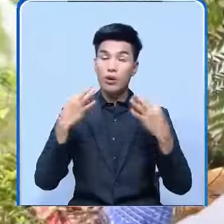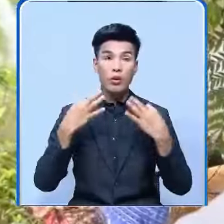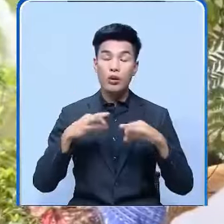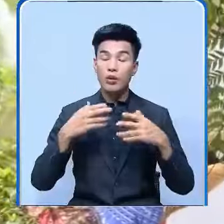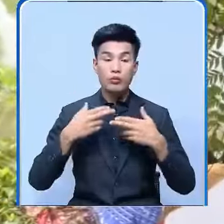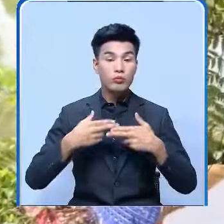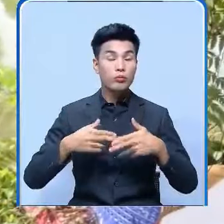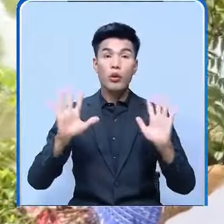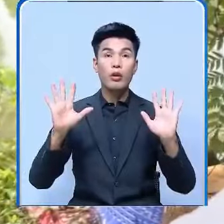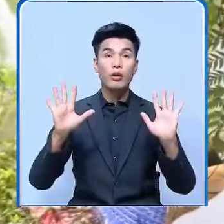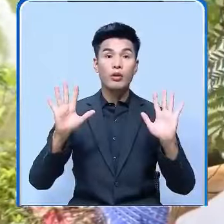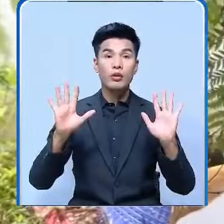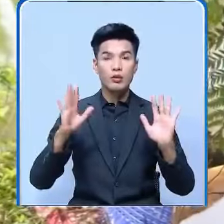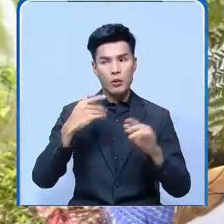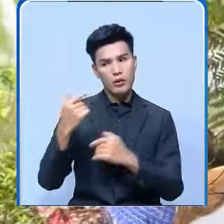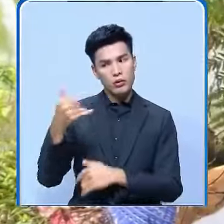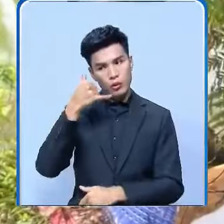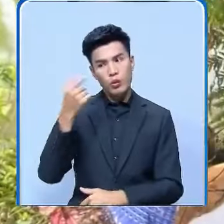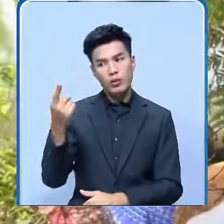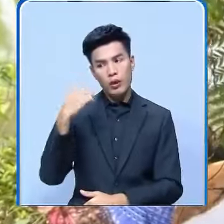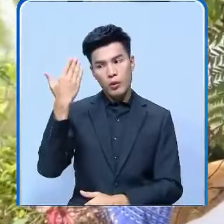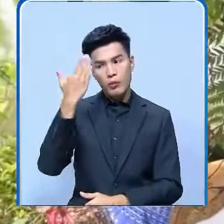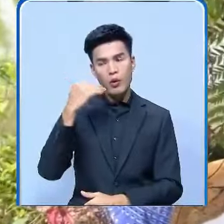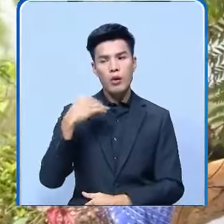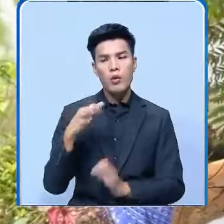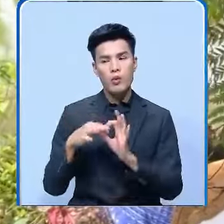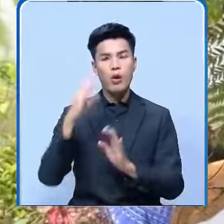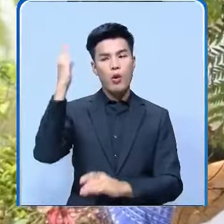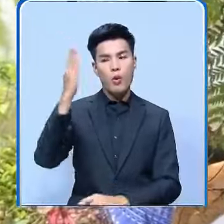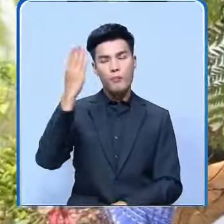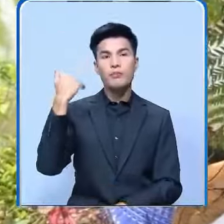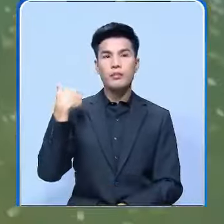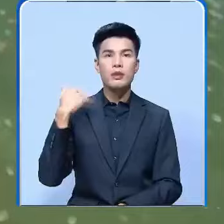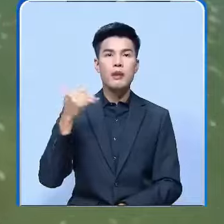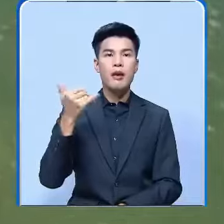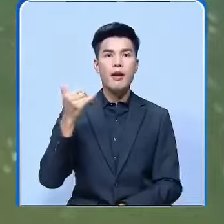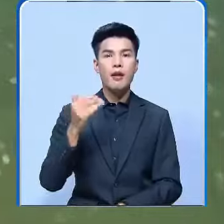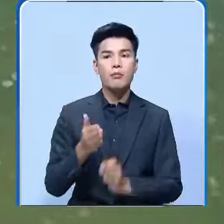นครับเผื่อขึ้นลมติดต่อมาก่อนเผื่อขึ้นลมมันมีอะไรเงี้ย